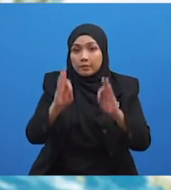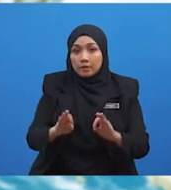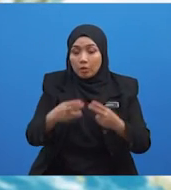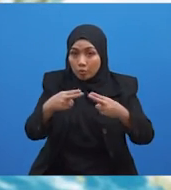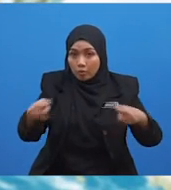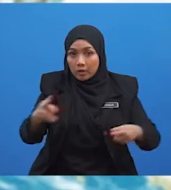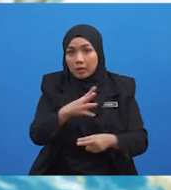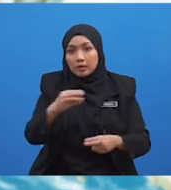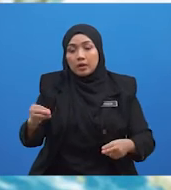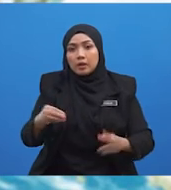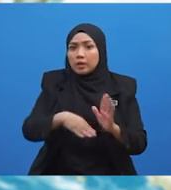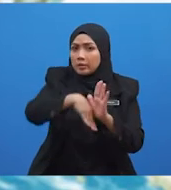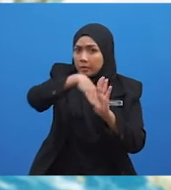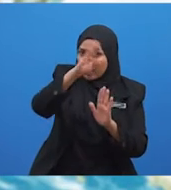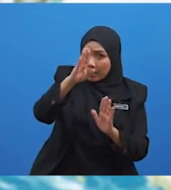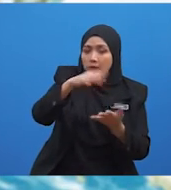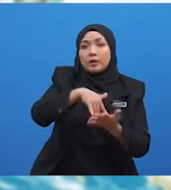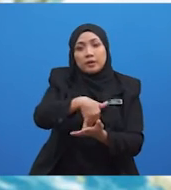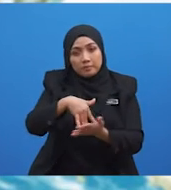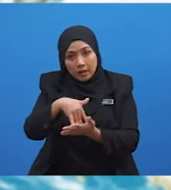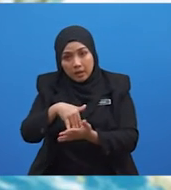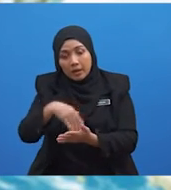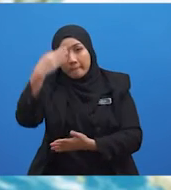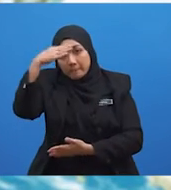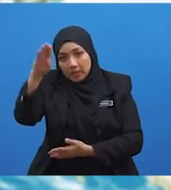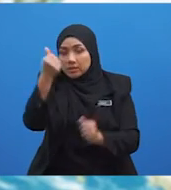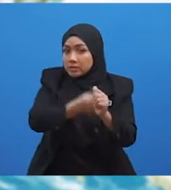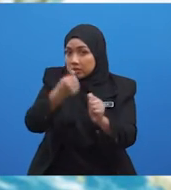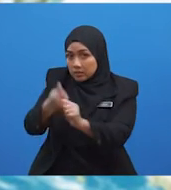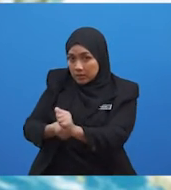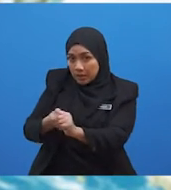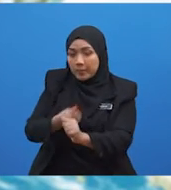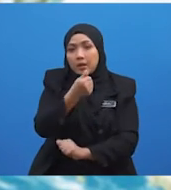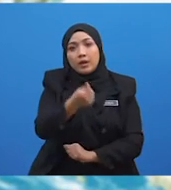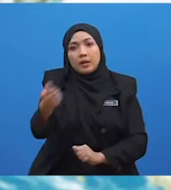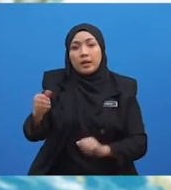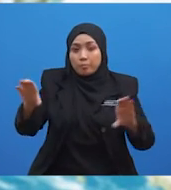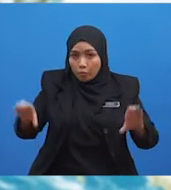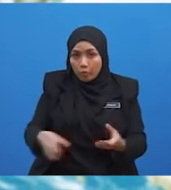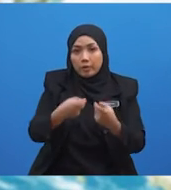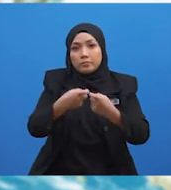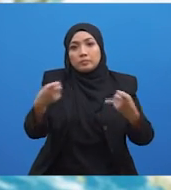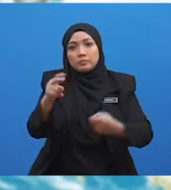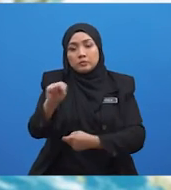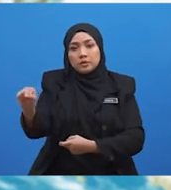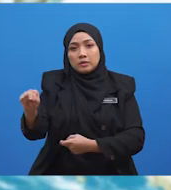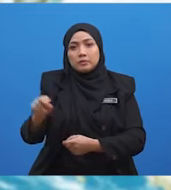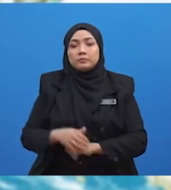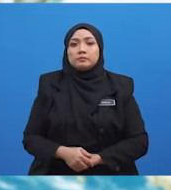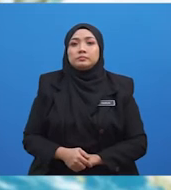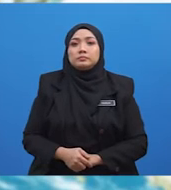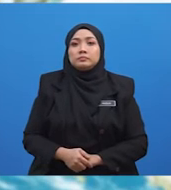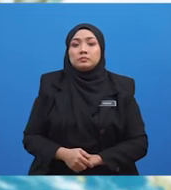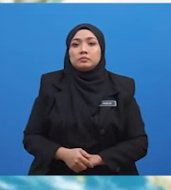serta kelebihan dan kelemahan bagi setiap alat membuat keputusan tersebut. Dengan